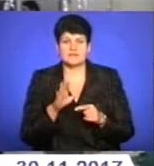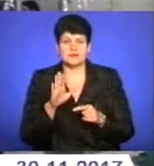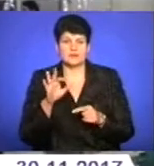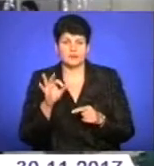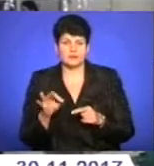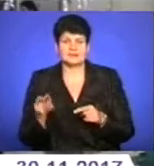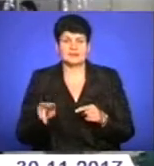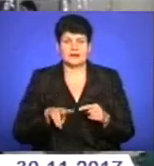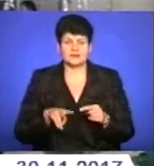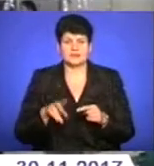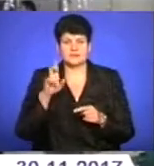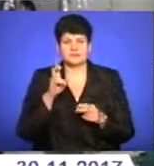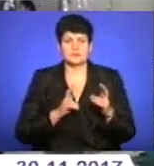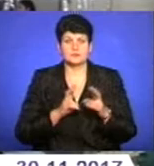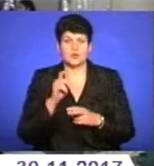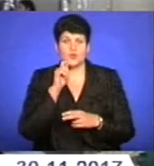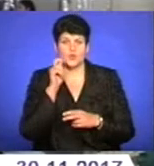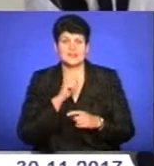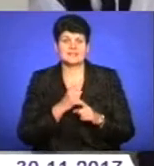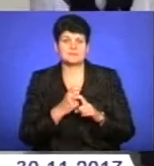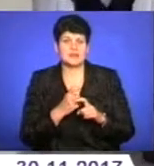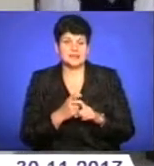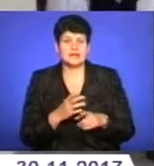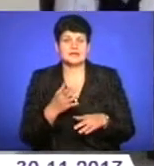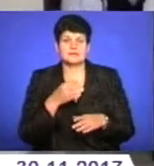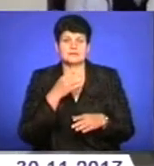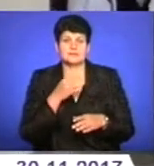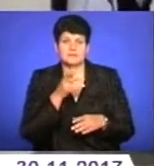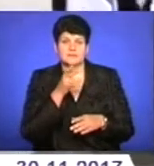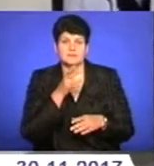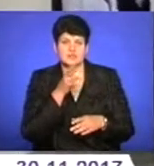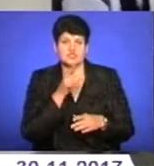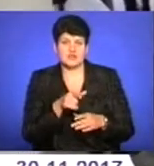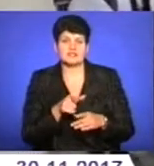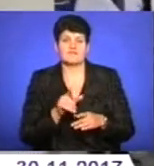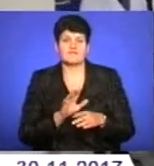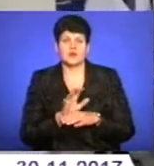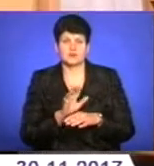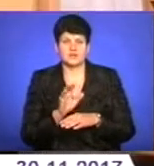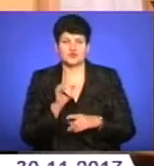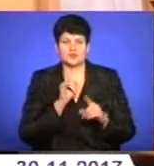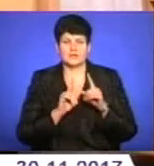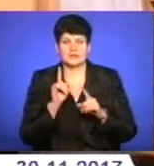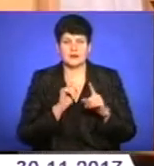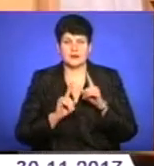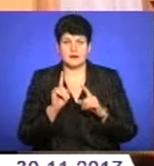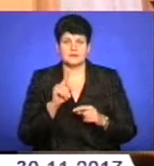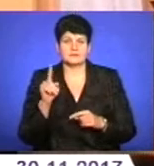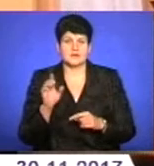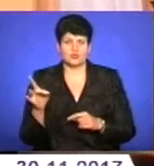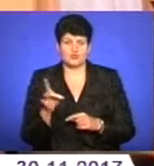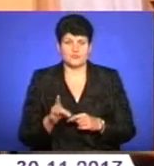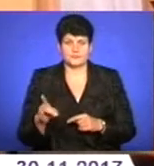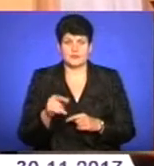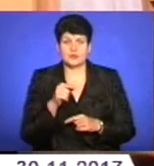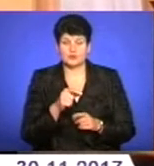директора державного підприємства «Укрспирт» Юрій Лучечко під час виробничої наради на базі Зарубинського спиртового заводу, що на Збаращині. За